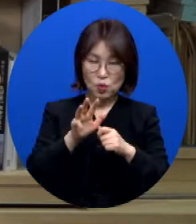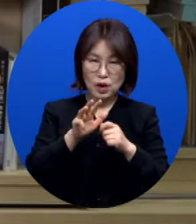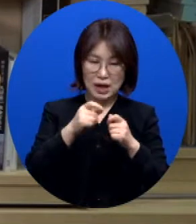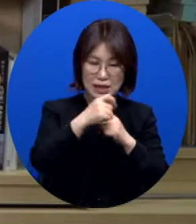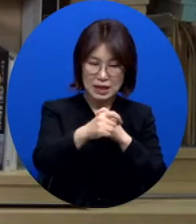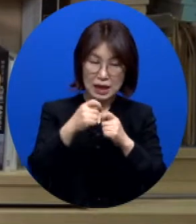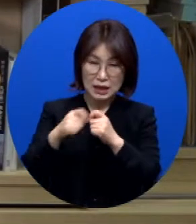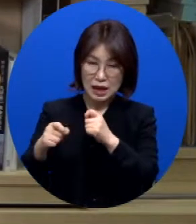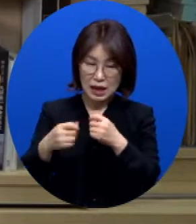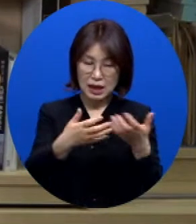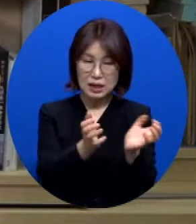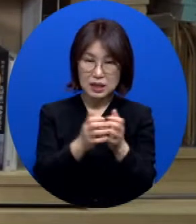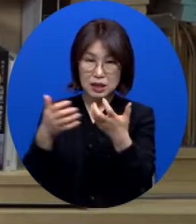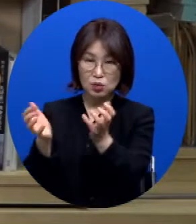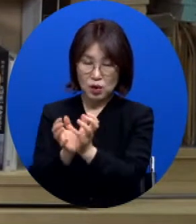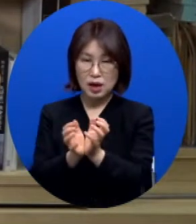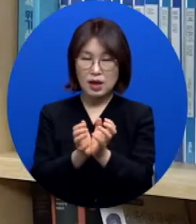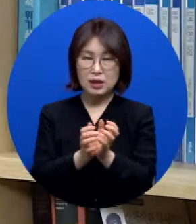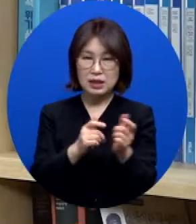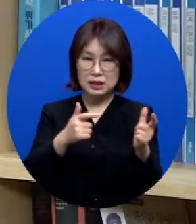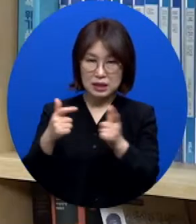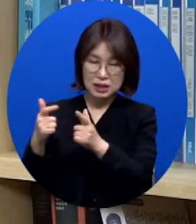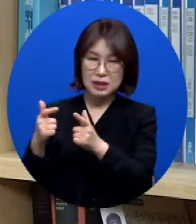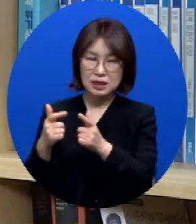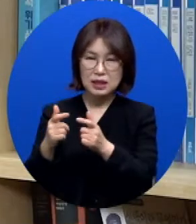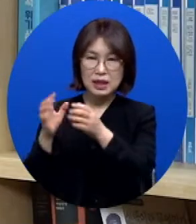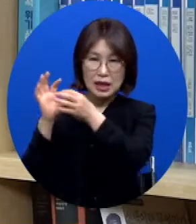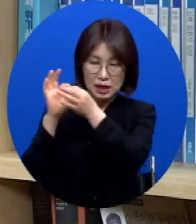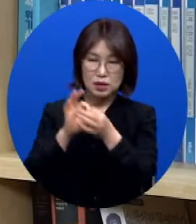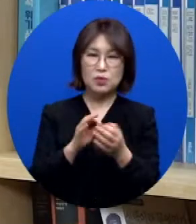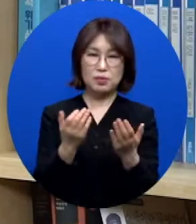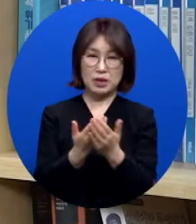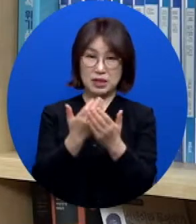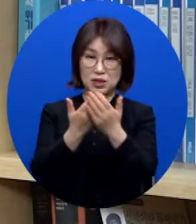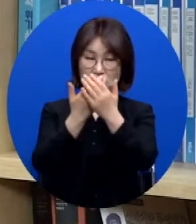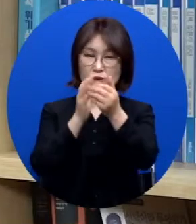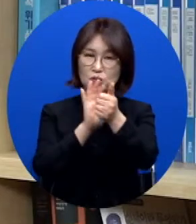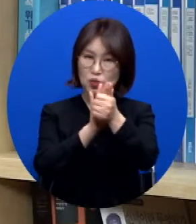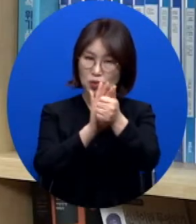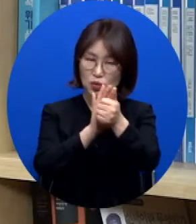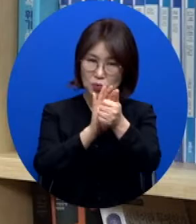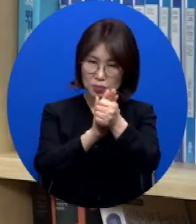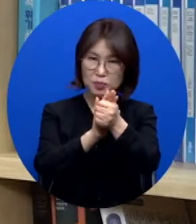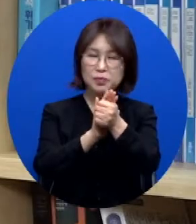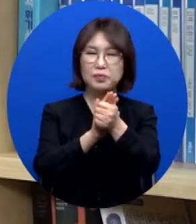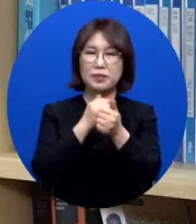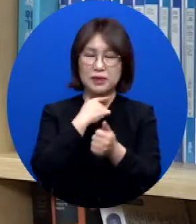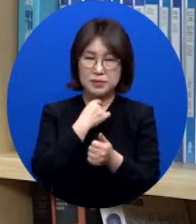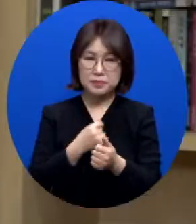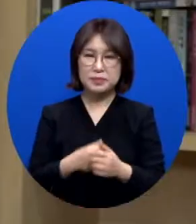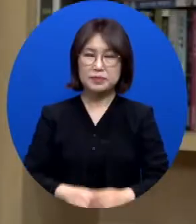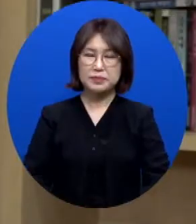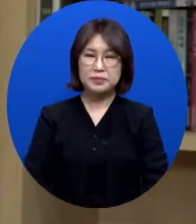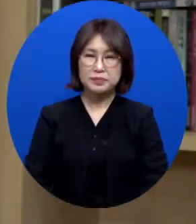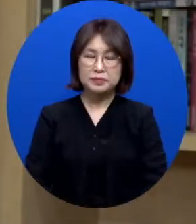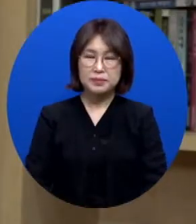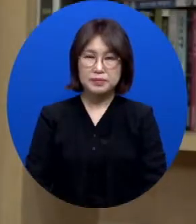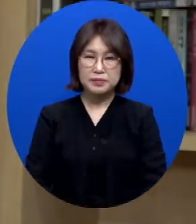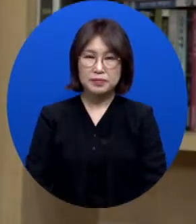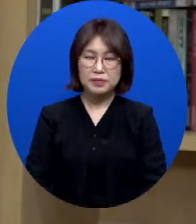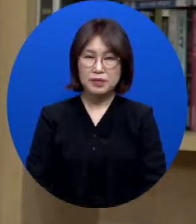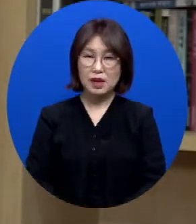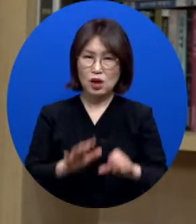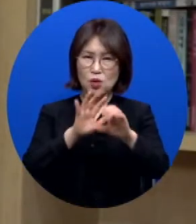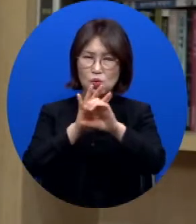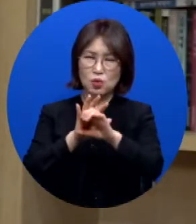기관의 여러 기관들이 지속 발전하도록 돕는 역할을 하겠습니다. 이